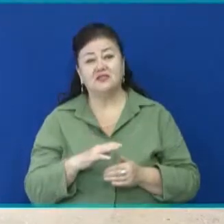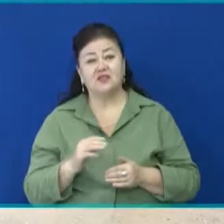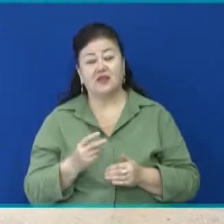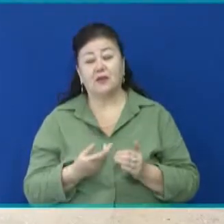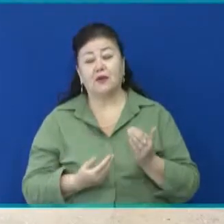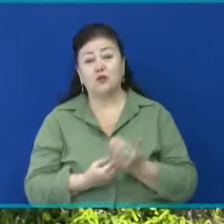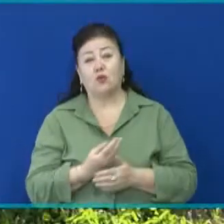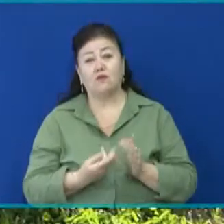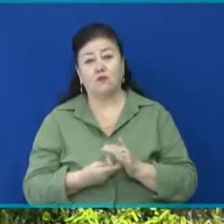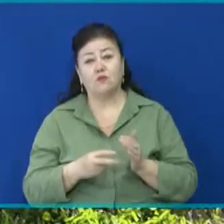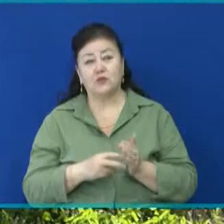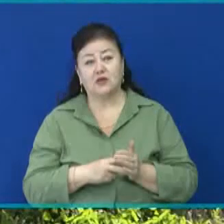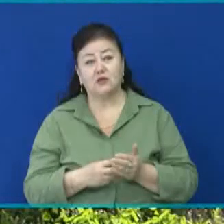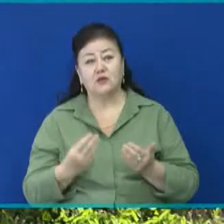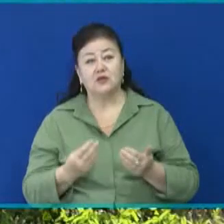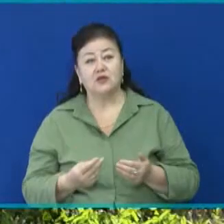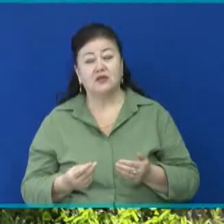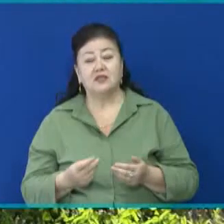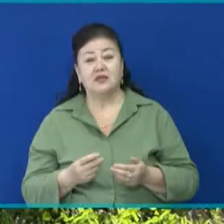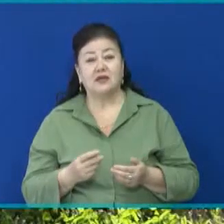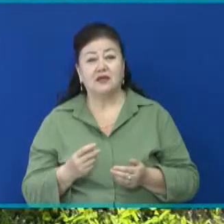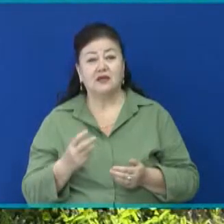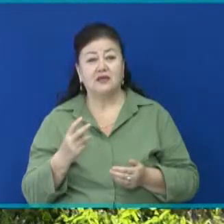жоба бойынша қосымша құнға салынатын салықсыз